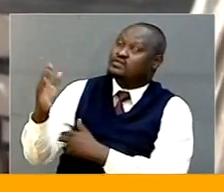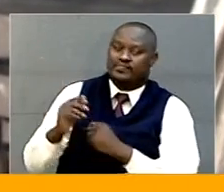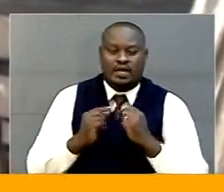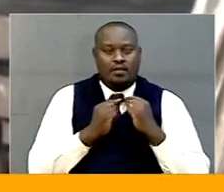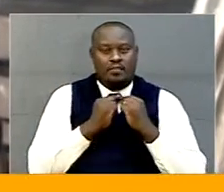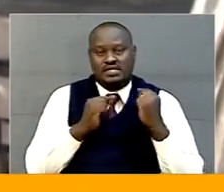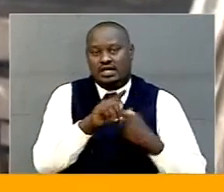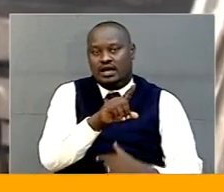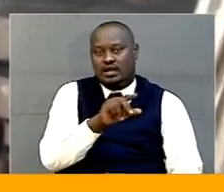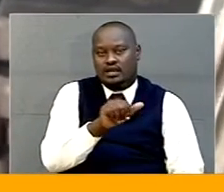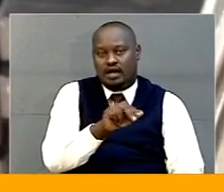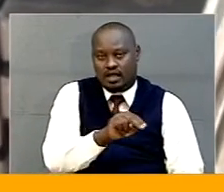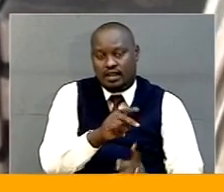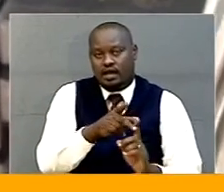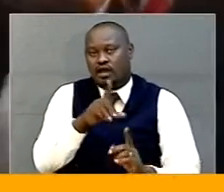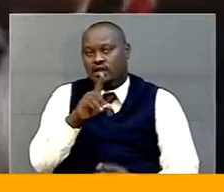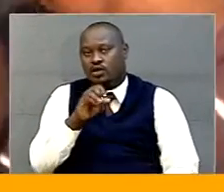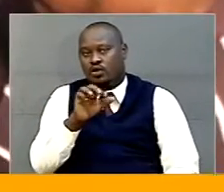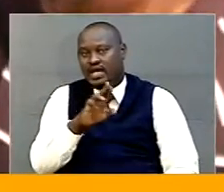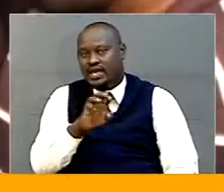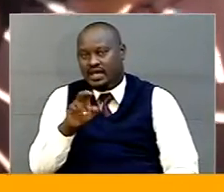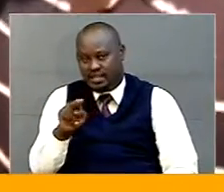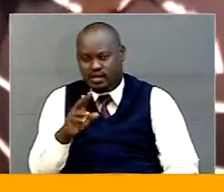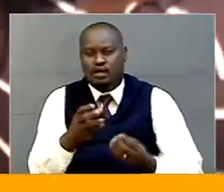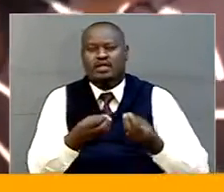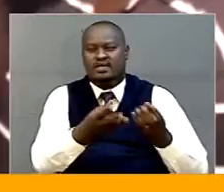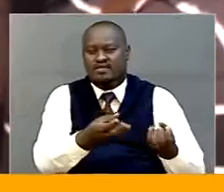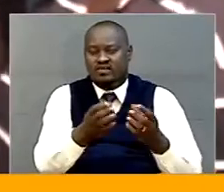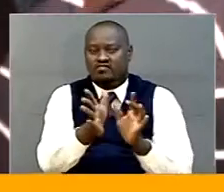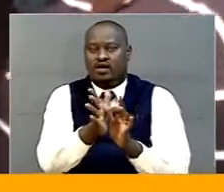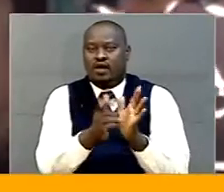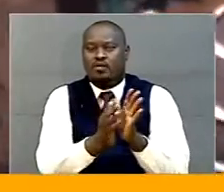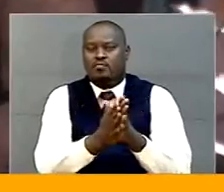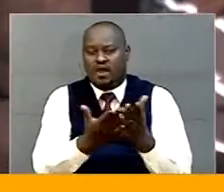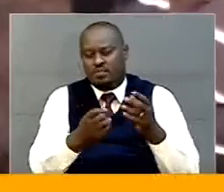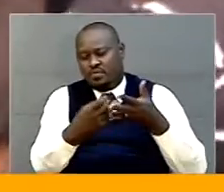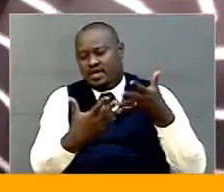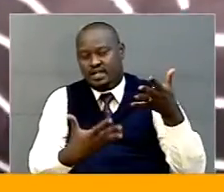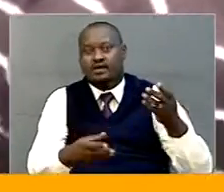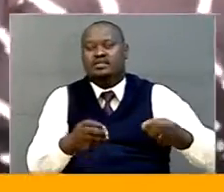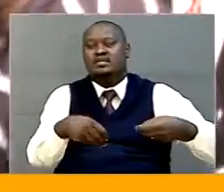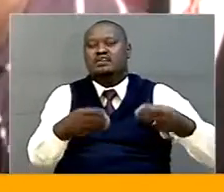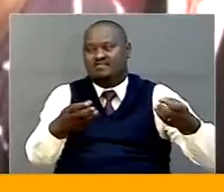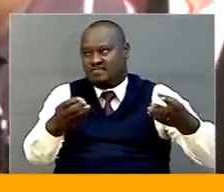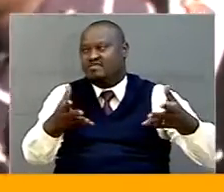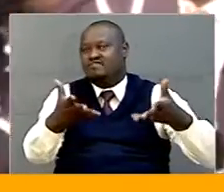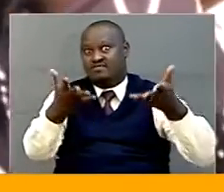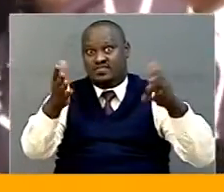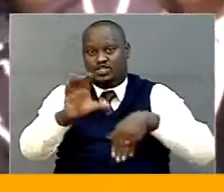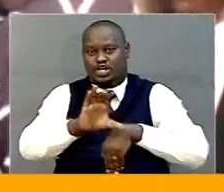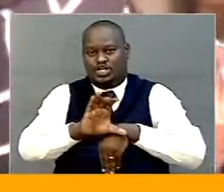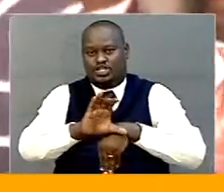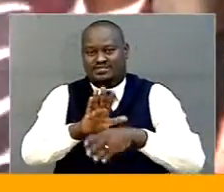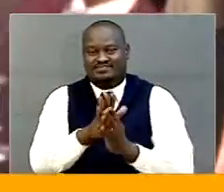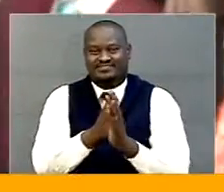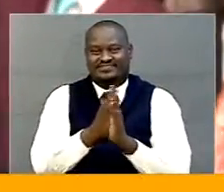Borett ne bagabira abakkiriza Bible n'ebintu ebirala ebyeyambisibwa mu bulamu bwa bulijjo. Henry Muganga nebyo naye